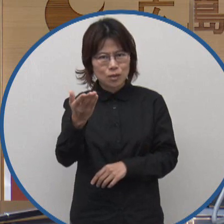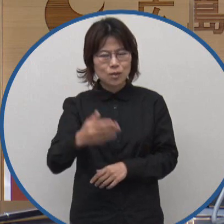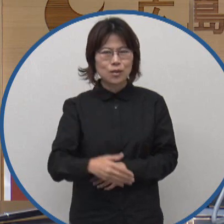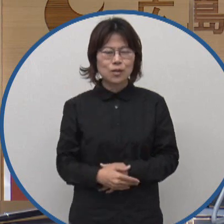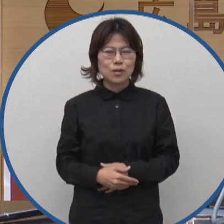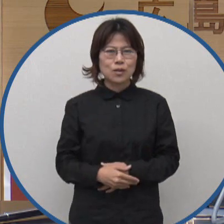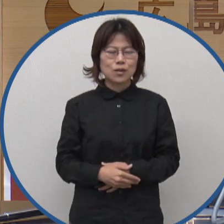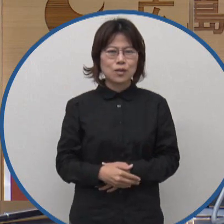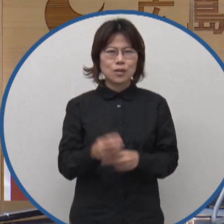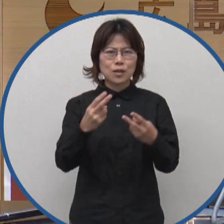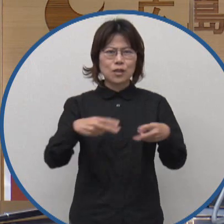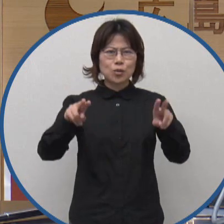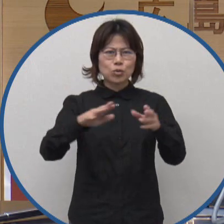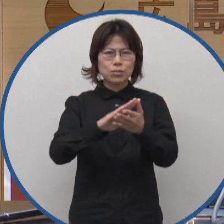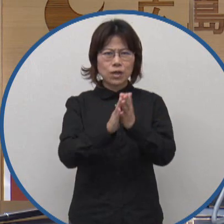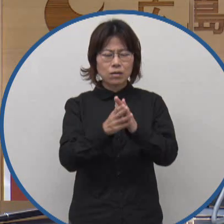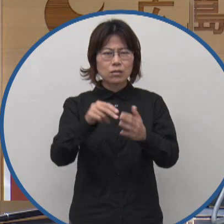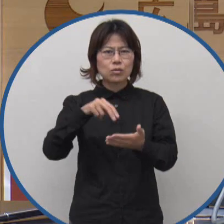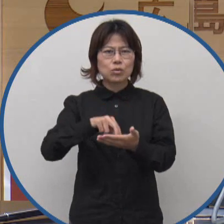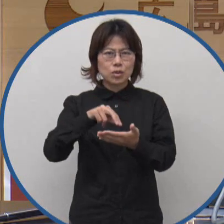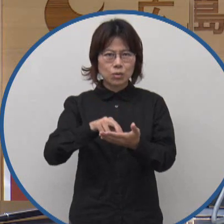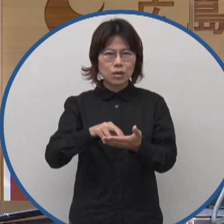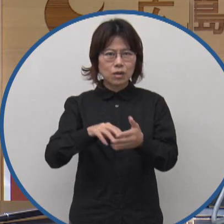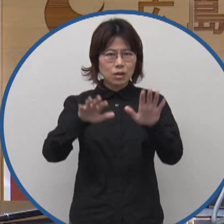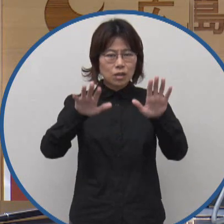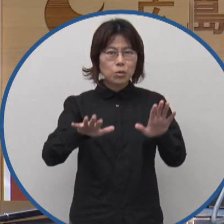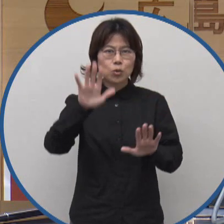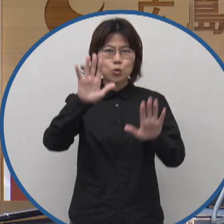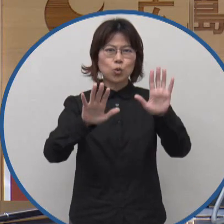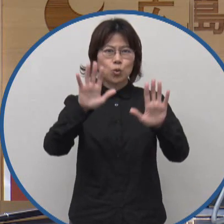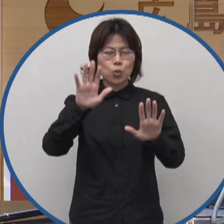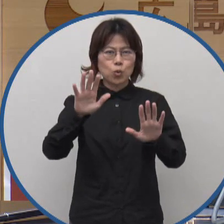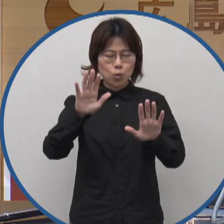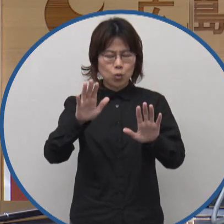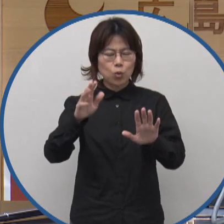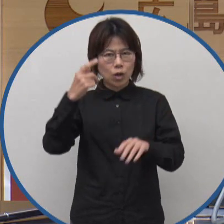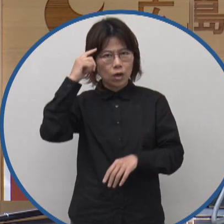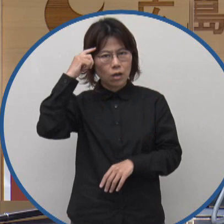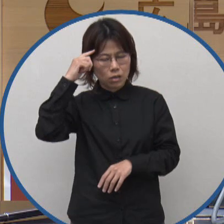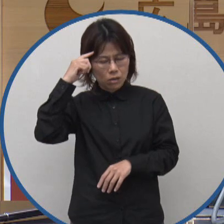我々としてはですね、もちろん現状を踏まえて、